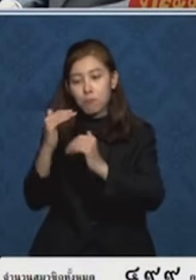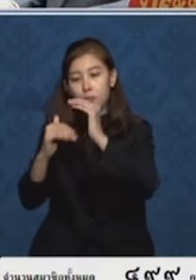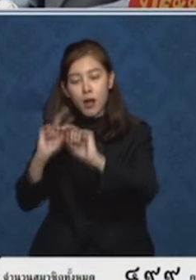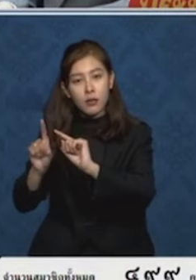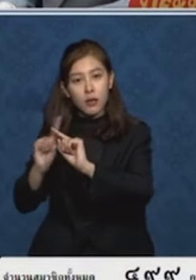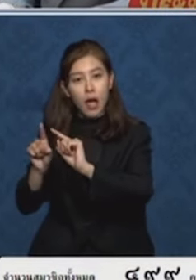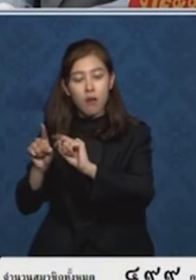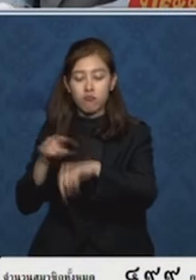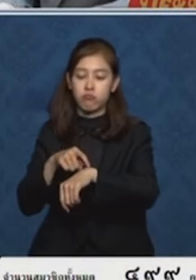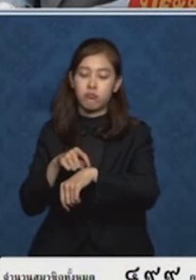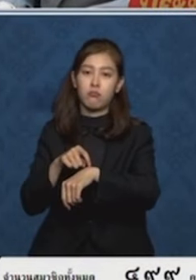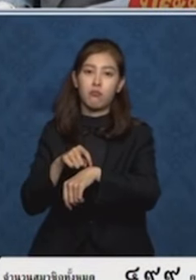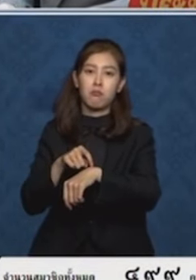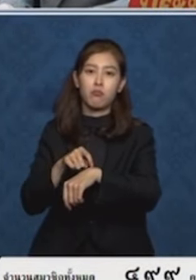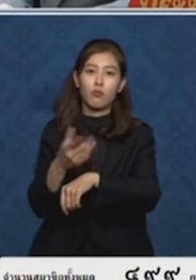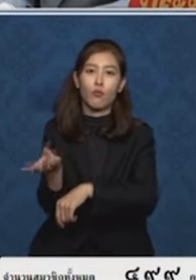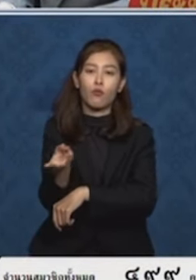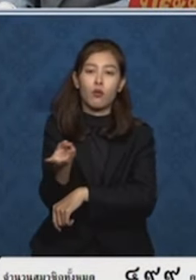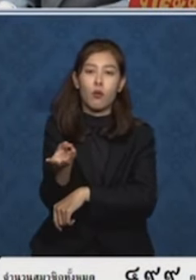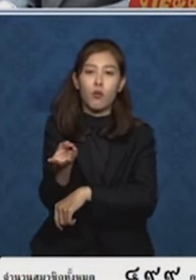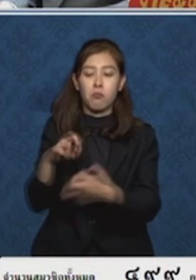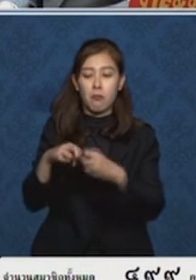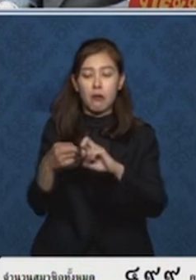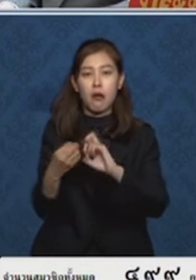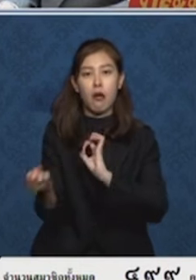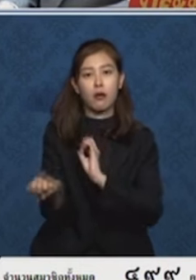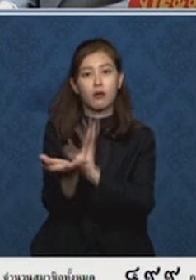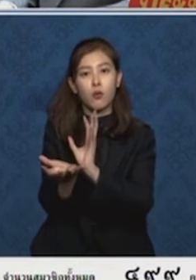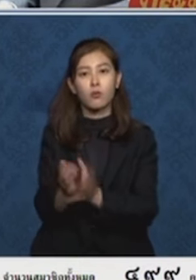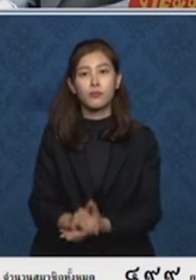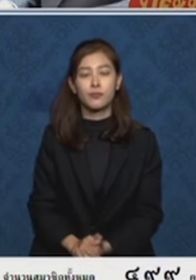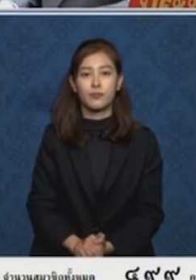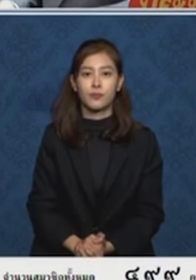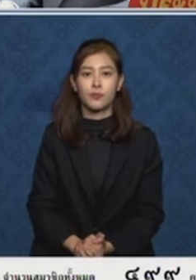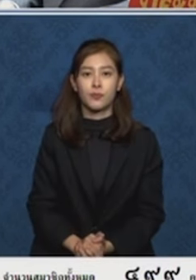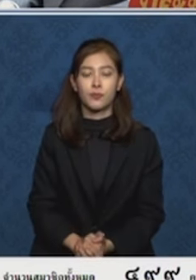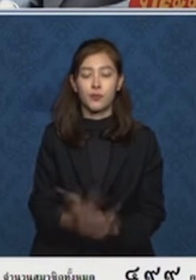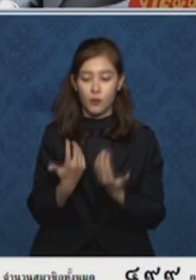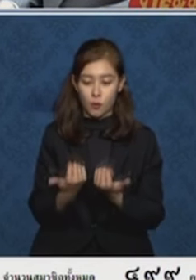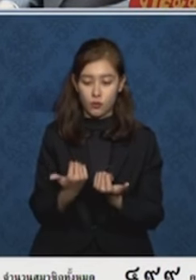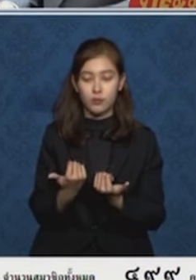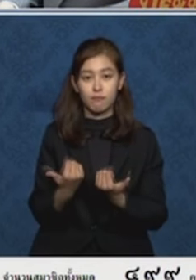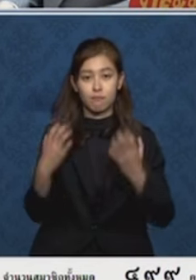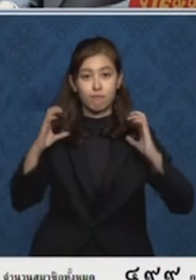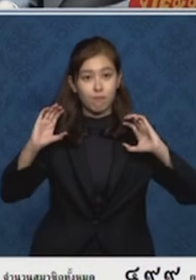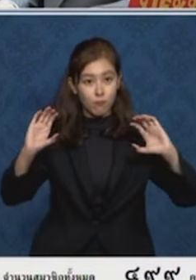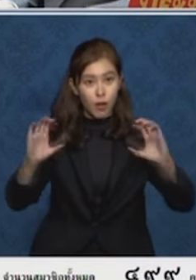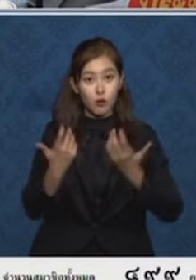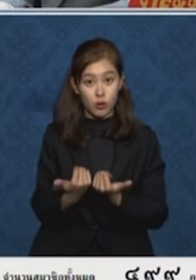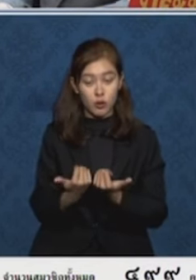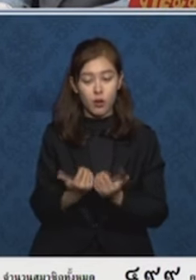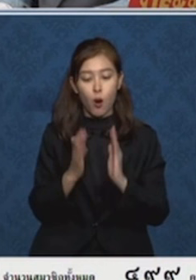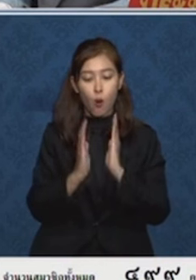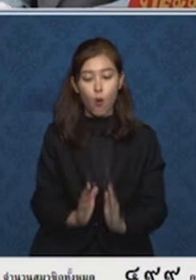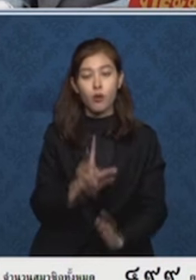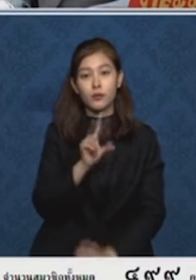หวงวได้เต็มร้อยโยเฉพาะอย่ยิ่งคนใช้งบประมาณรัฐบาลชดนี้ตอนนี้ขณะรำตมี 34 คน